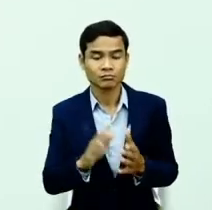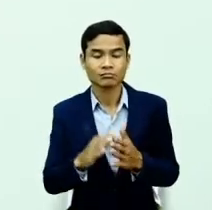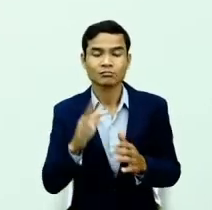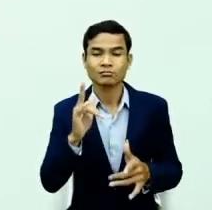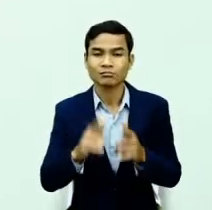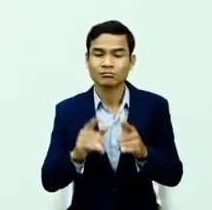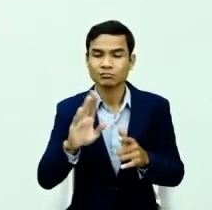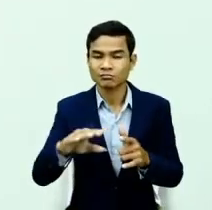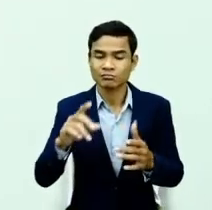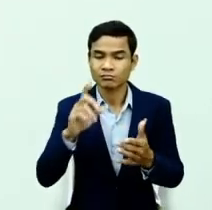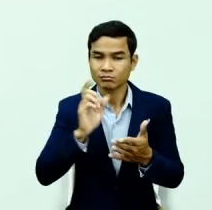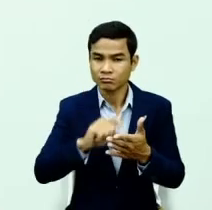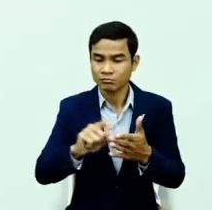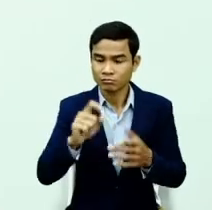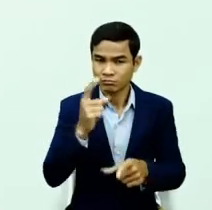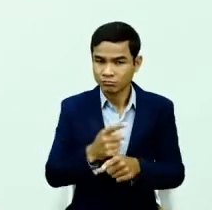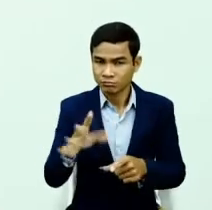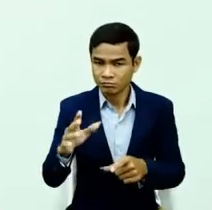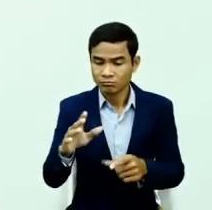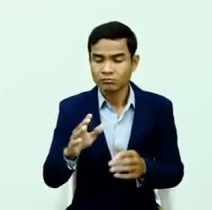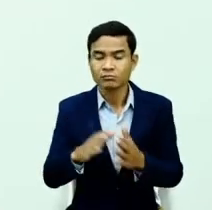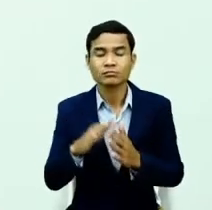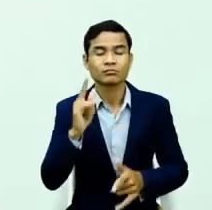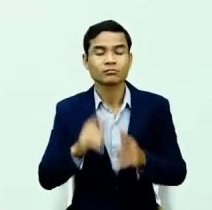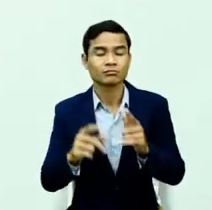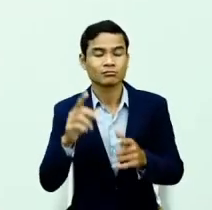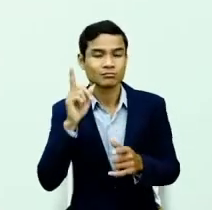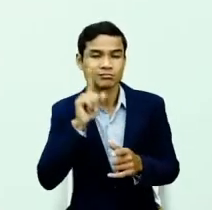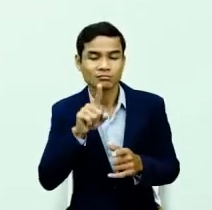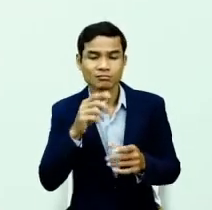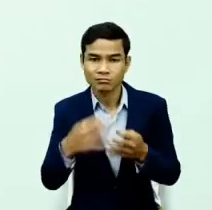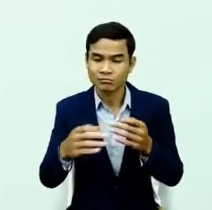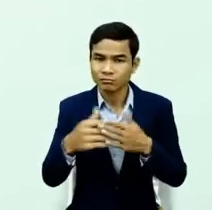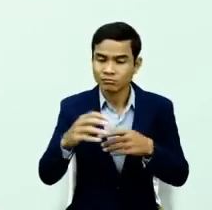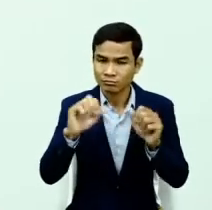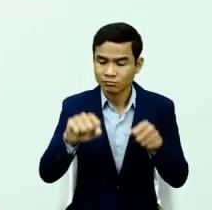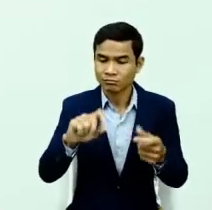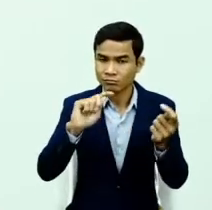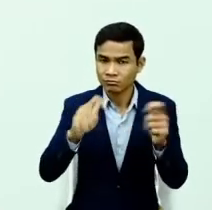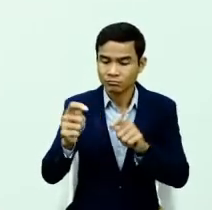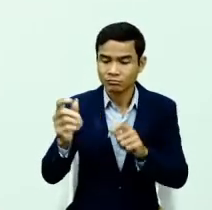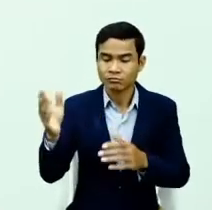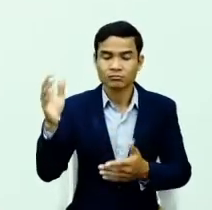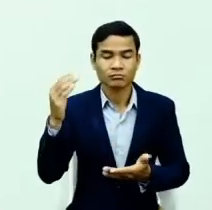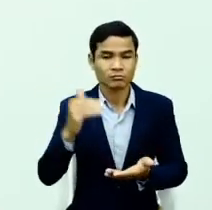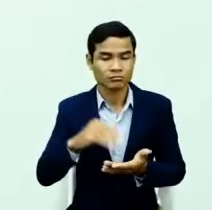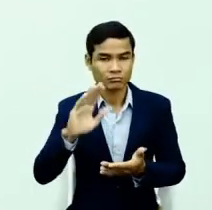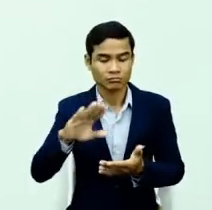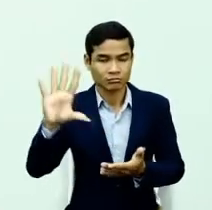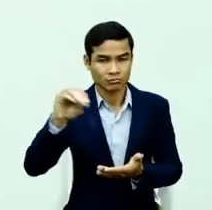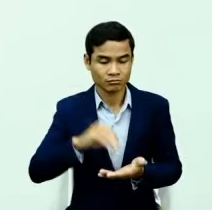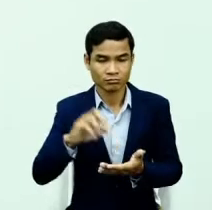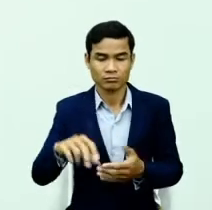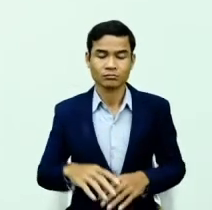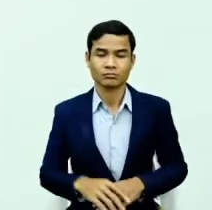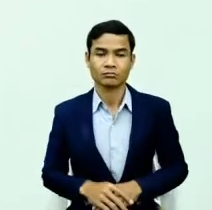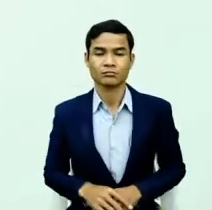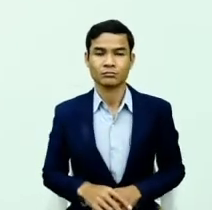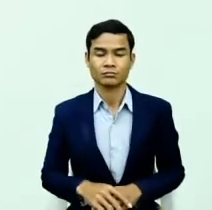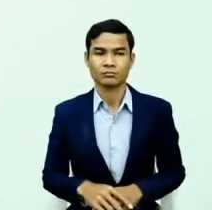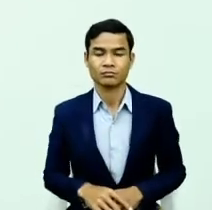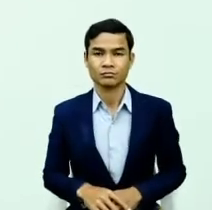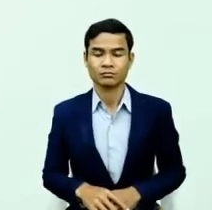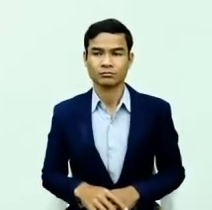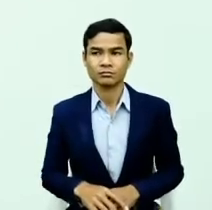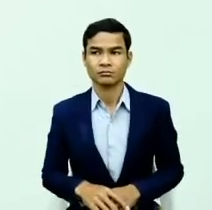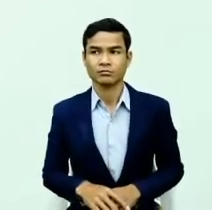hơi đến nữ hơi bà xanh bà bông toàn tâm trời con ai ca đầm rời bàn trớm trời bàn á chà